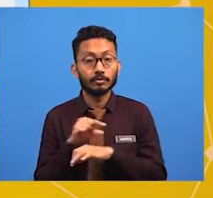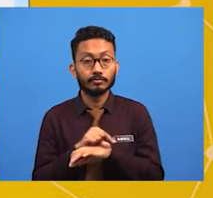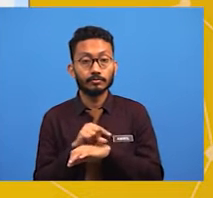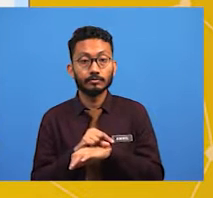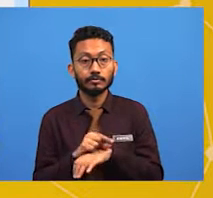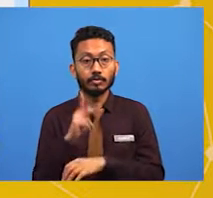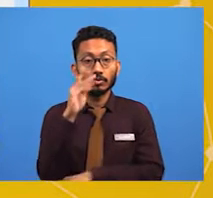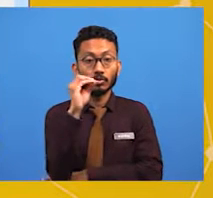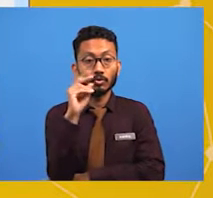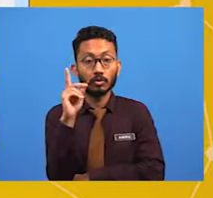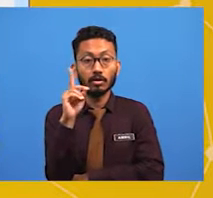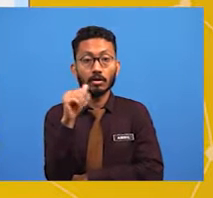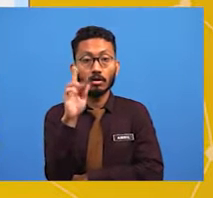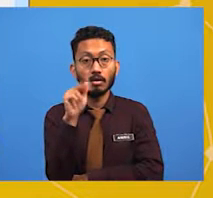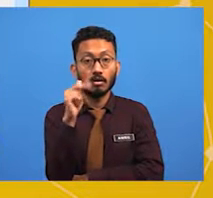arahan.